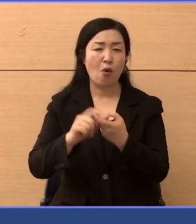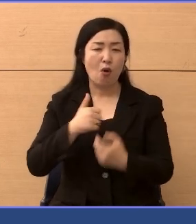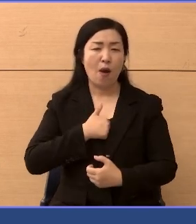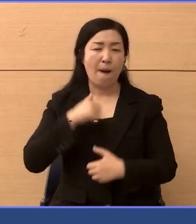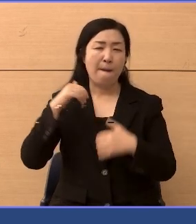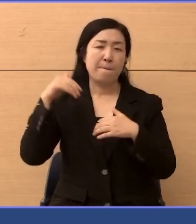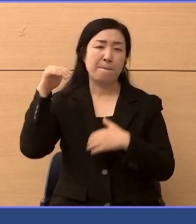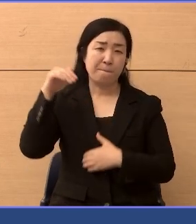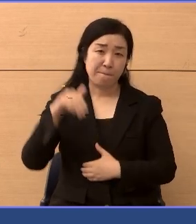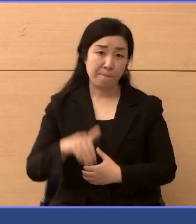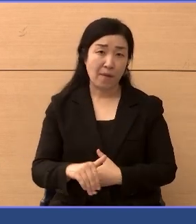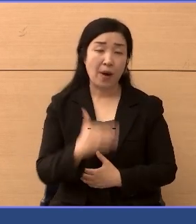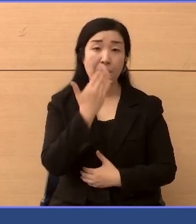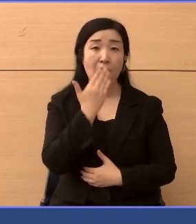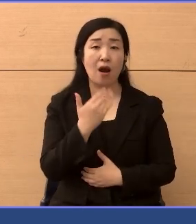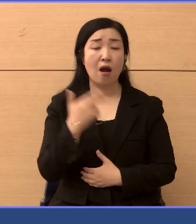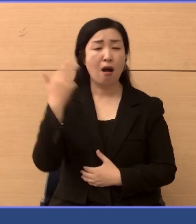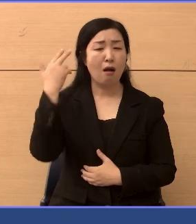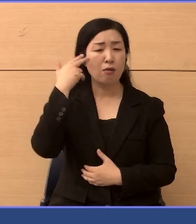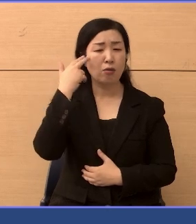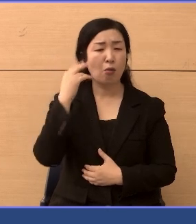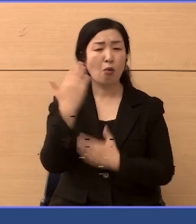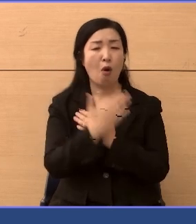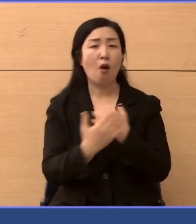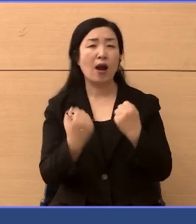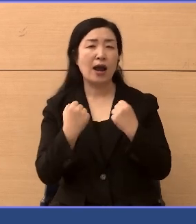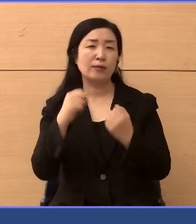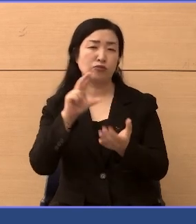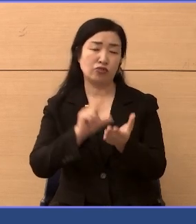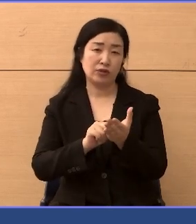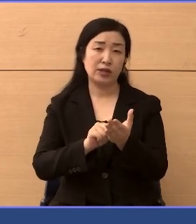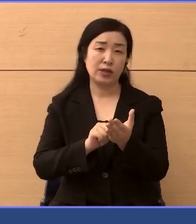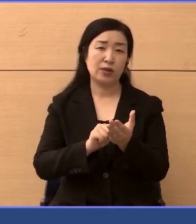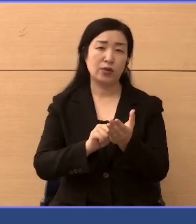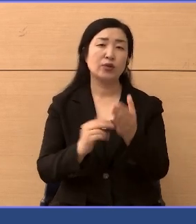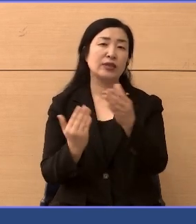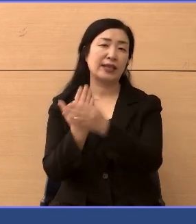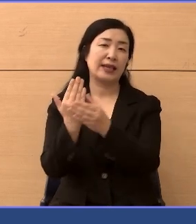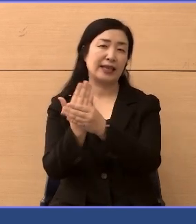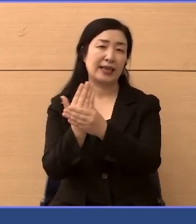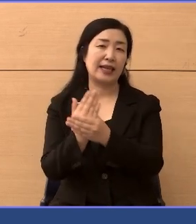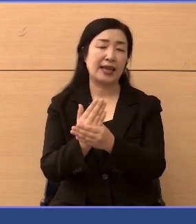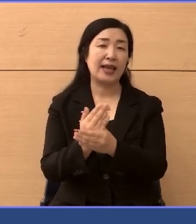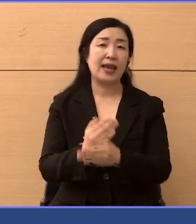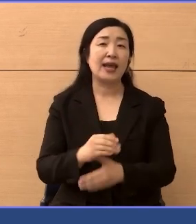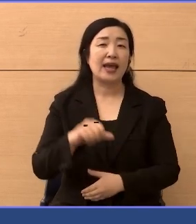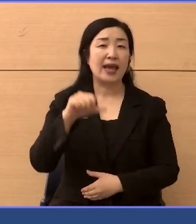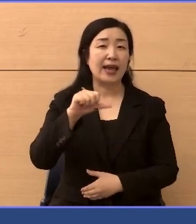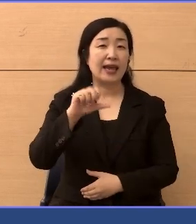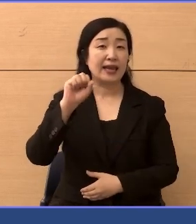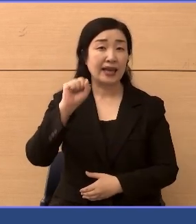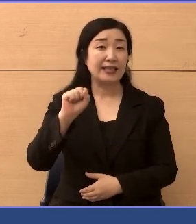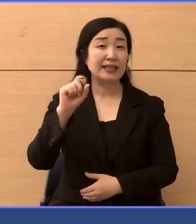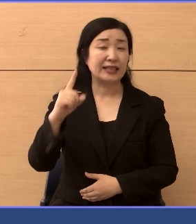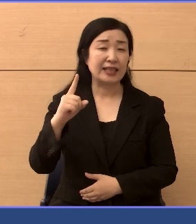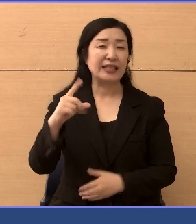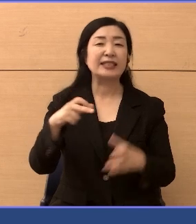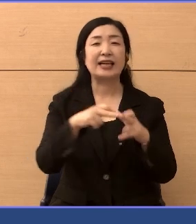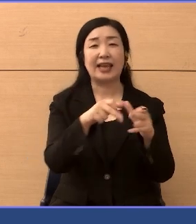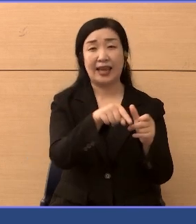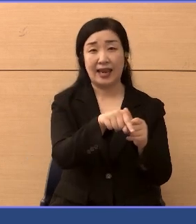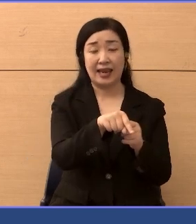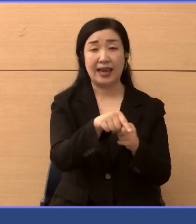frequently 수밖에 없습니다. associated 그리고 또 with 정신적인 autism. 어떤 건강 이슈도 많이 발생하는 것이 바로 It's ASD also 환자들 또는 extremely 개인들에게 일어나는